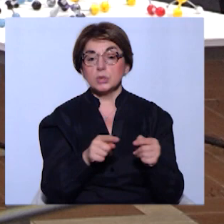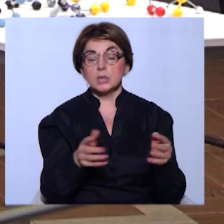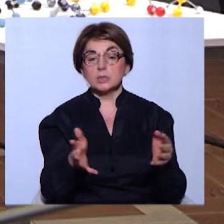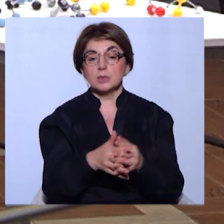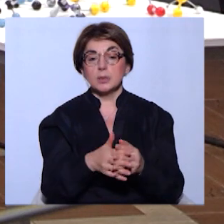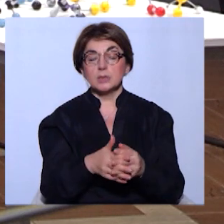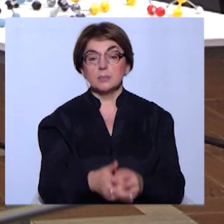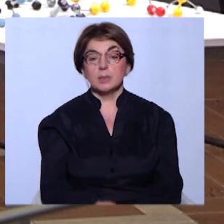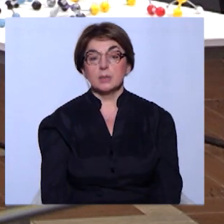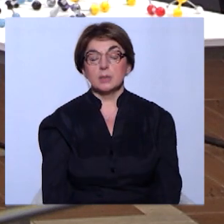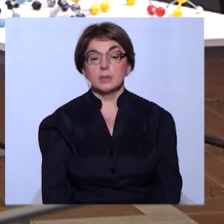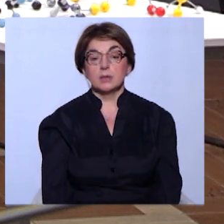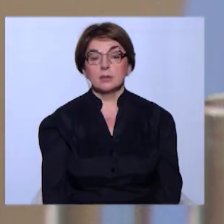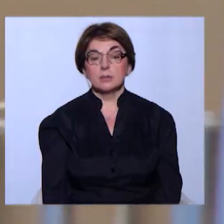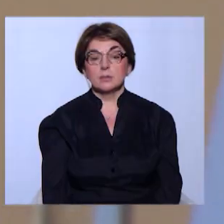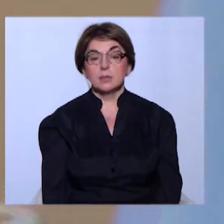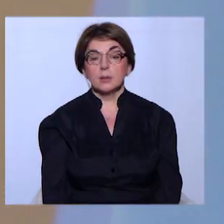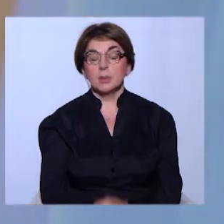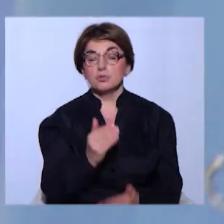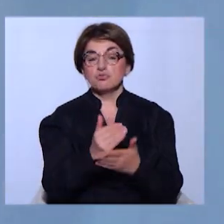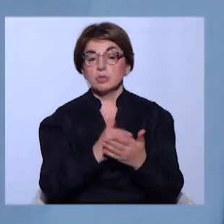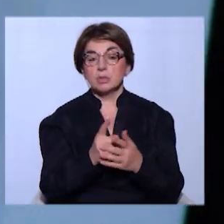ვამატებთ ისევ ნატრიუმის სულფატს.